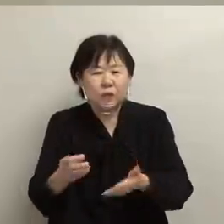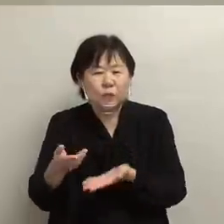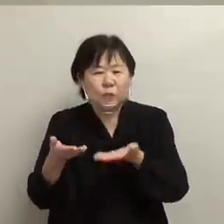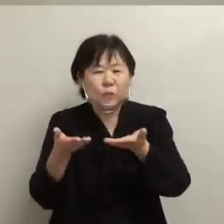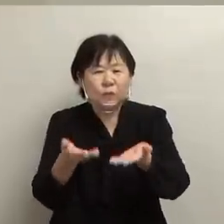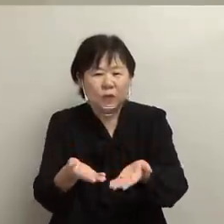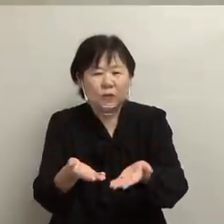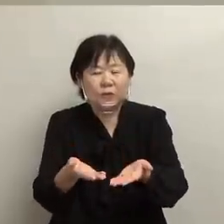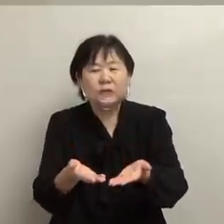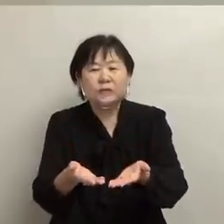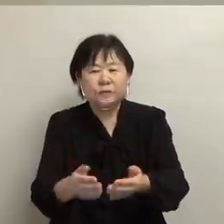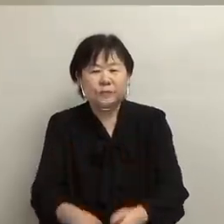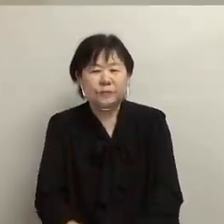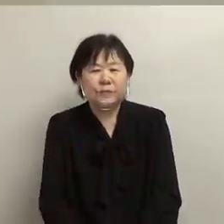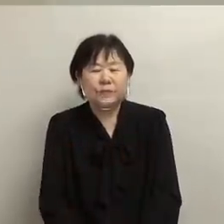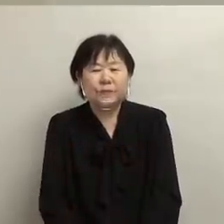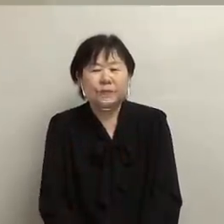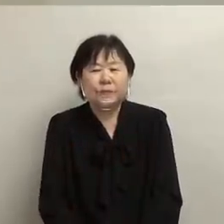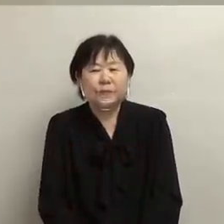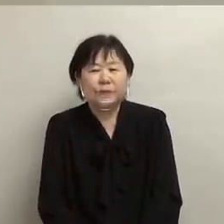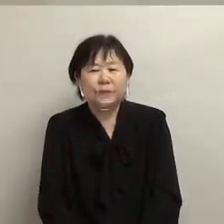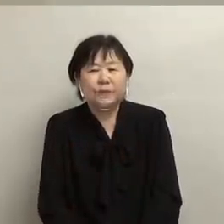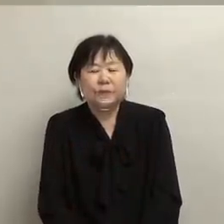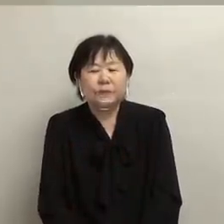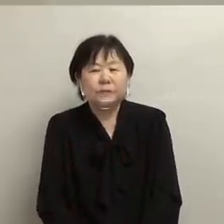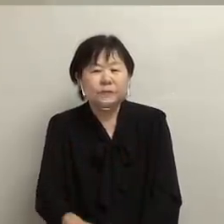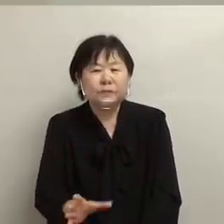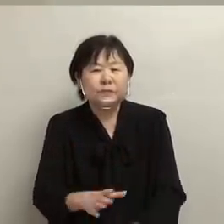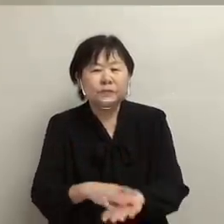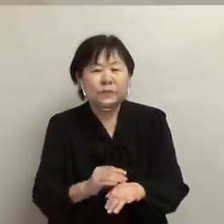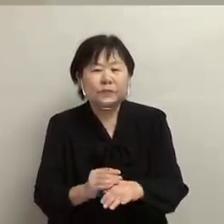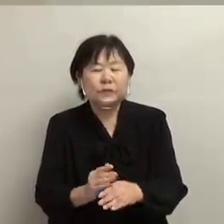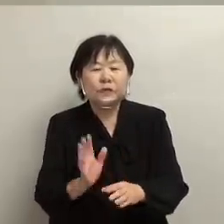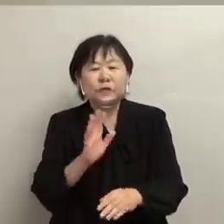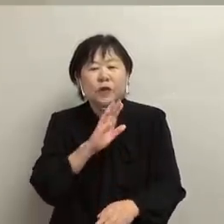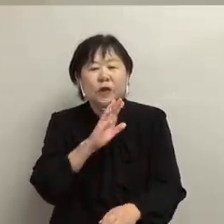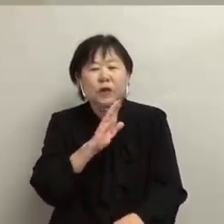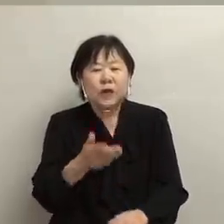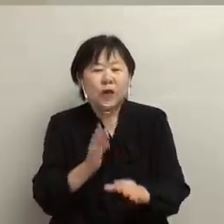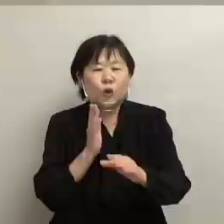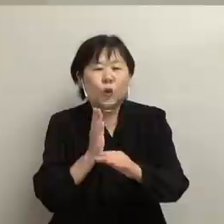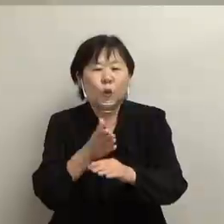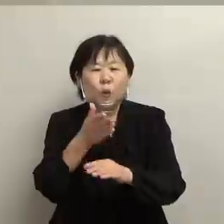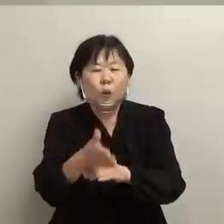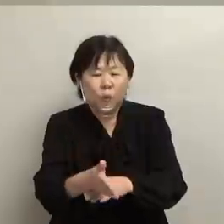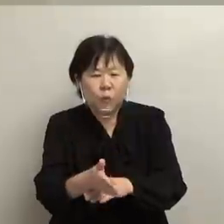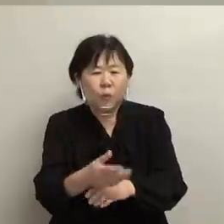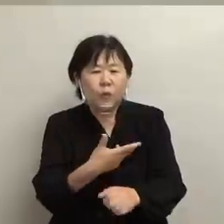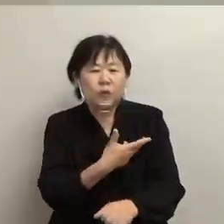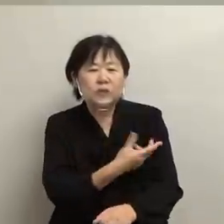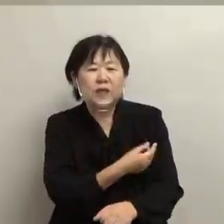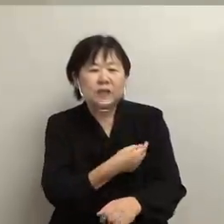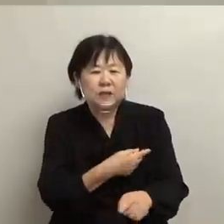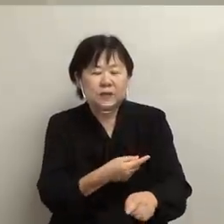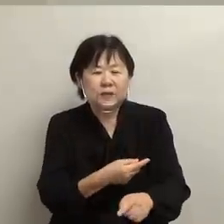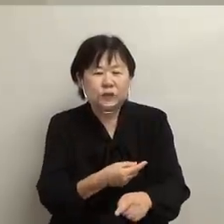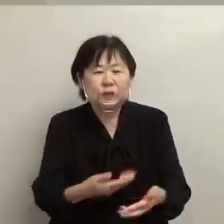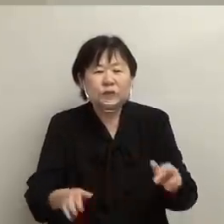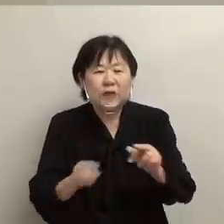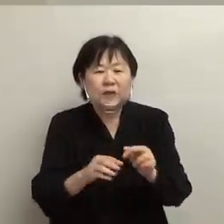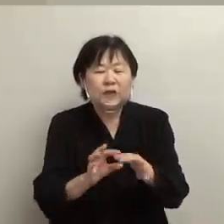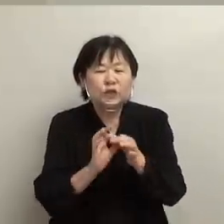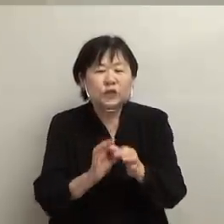それを受けて改めてご説明したいと思いますまずゲームセンターに関してですが余震接種に係る人を増員すること